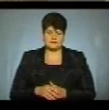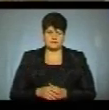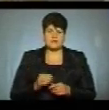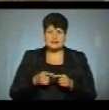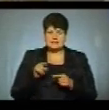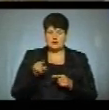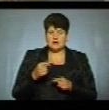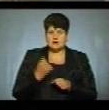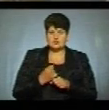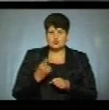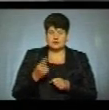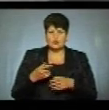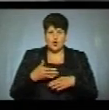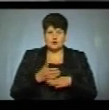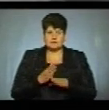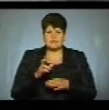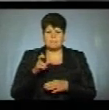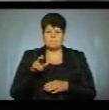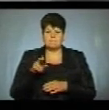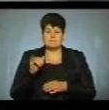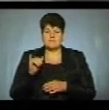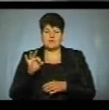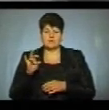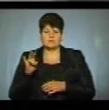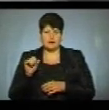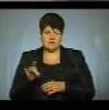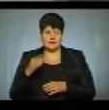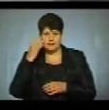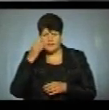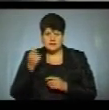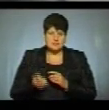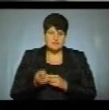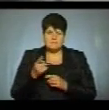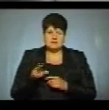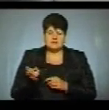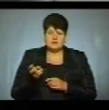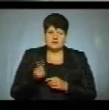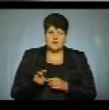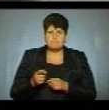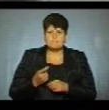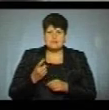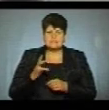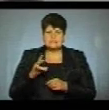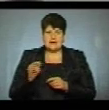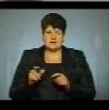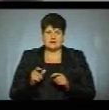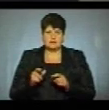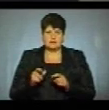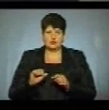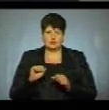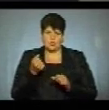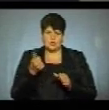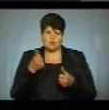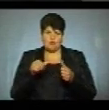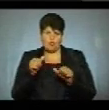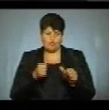Це одна з робіт «Розбитий піонер». Каже, ідея написання з'явилася після відвідин майстерні товариша скульптора. У них